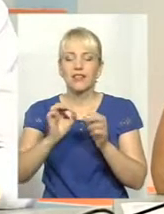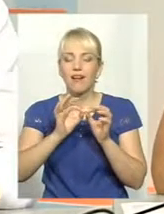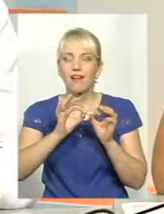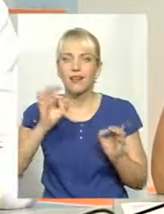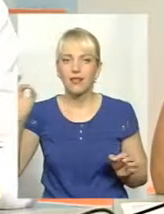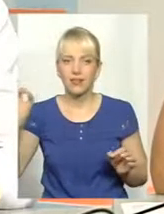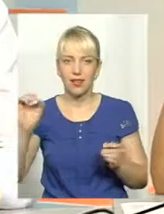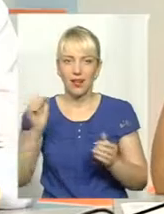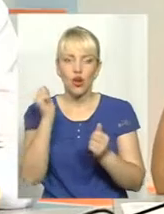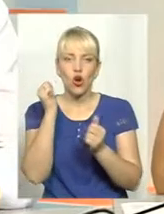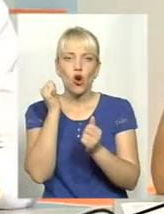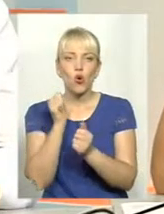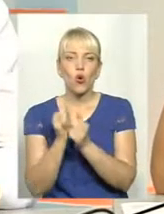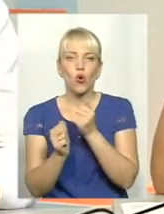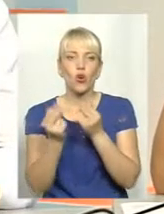пропозиції.